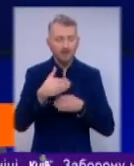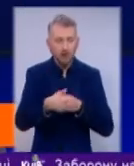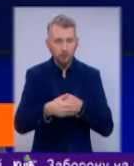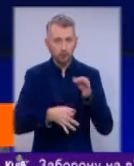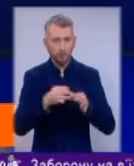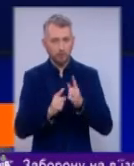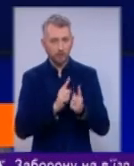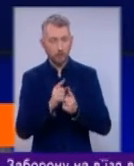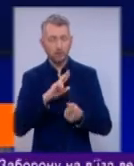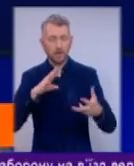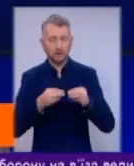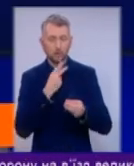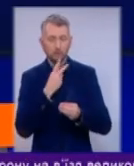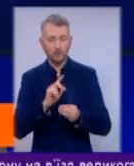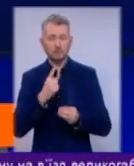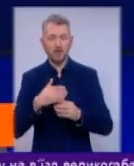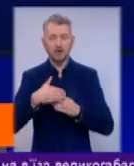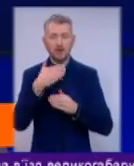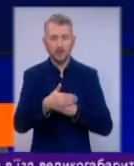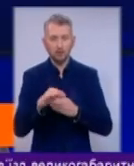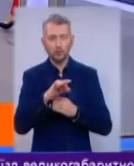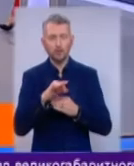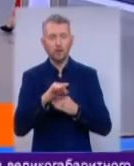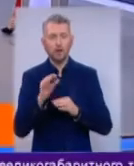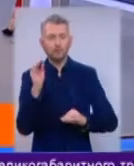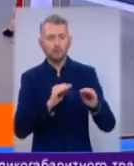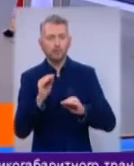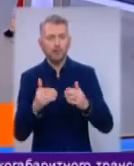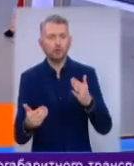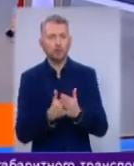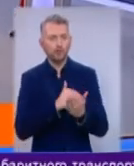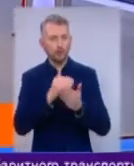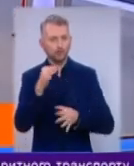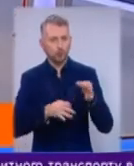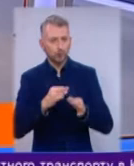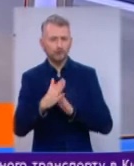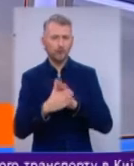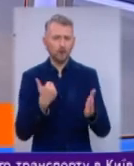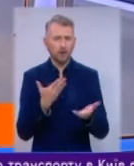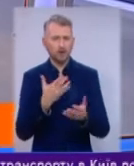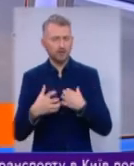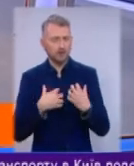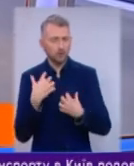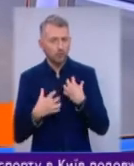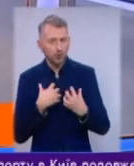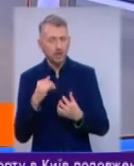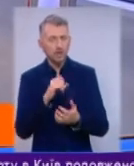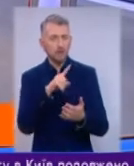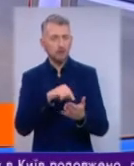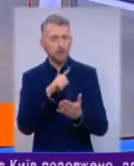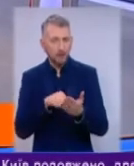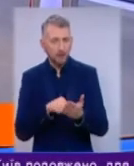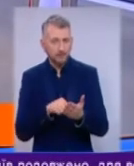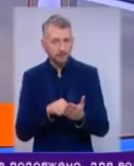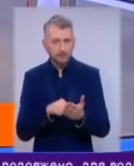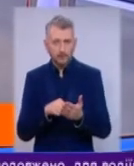що перший етап стосовно формування нового Верховного суду, він викликає деякі занепокоєння і запитання. Чи вже